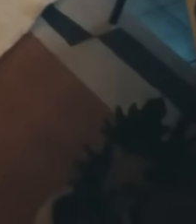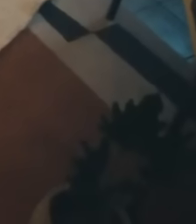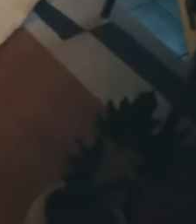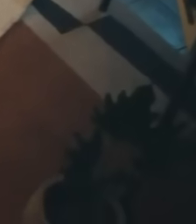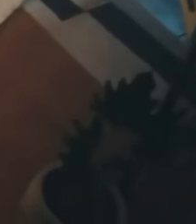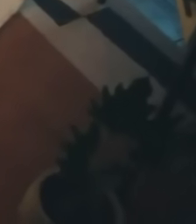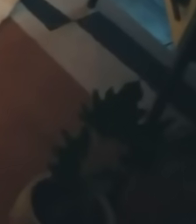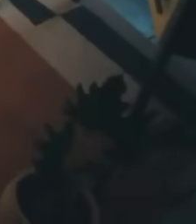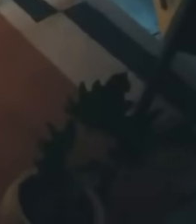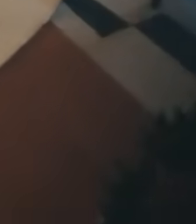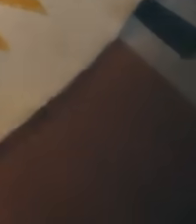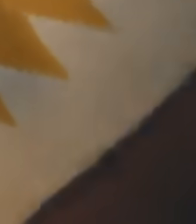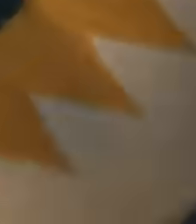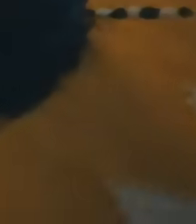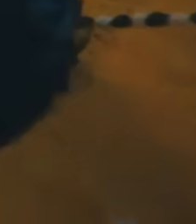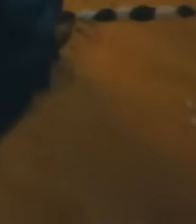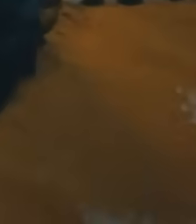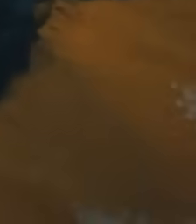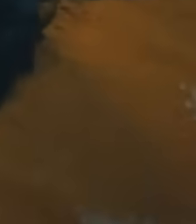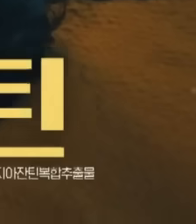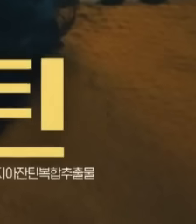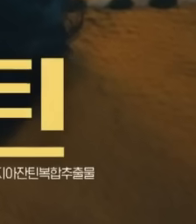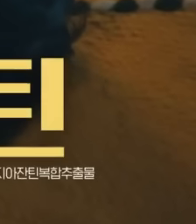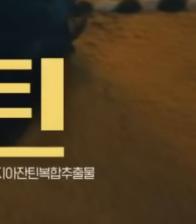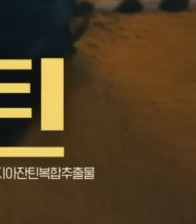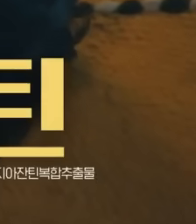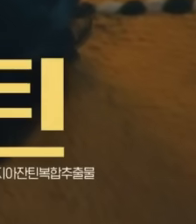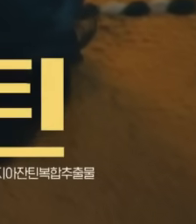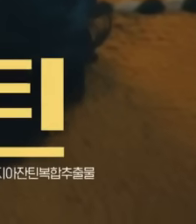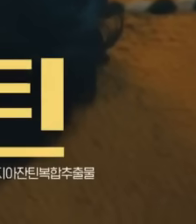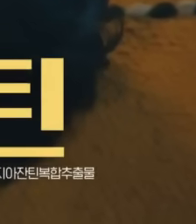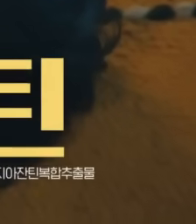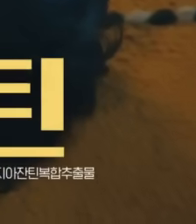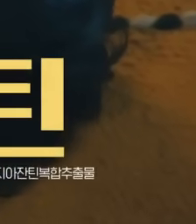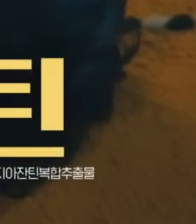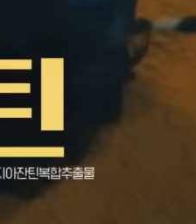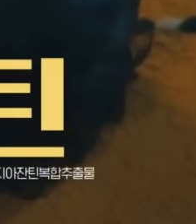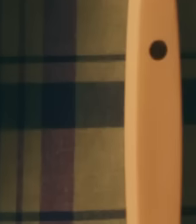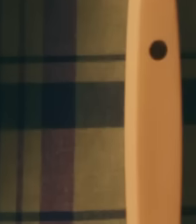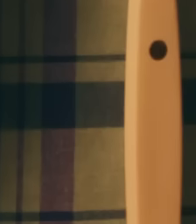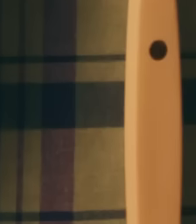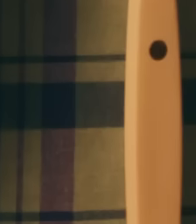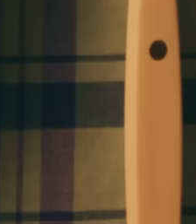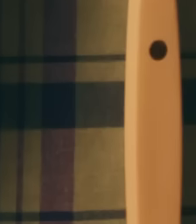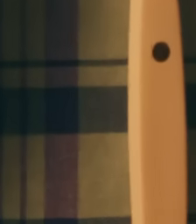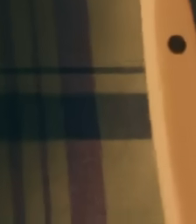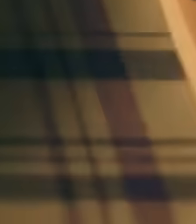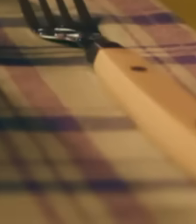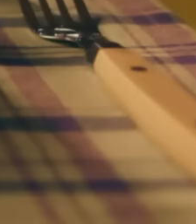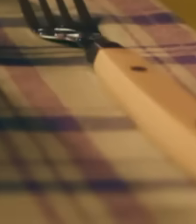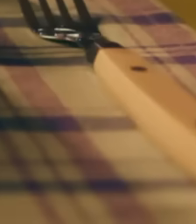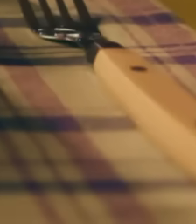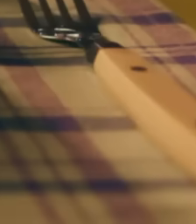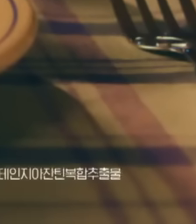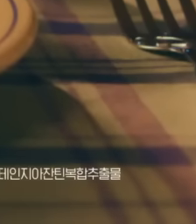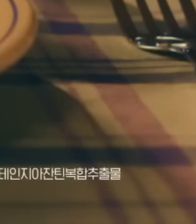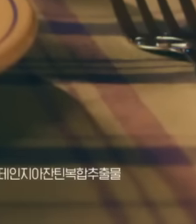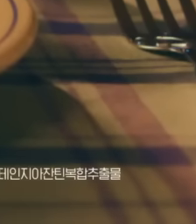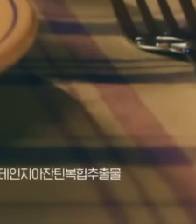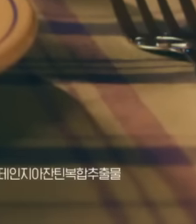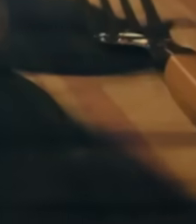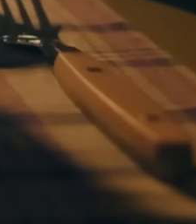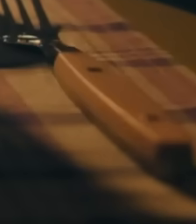10까지 넘어갔네. 누워서 수박 씹먹기 만큼 먹기 쉬운 루테인 지아잔틴. 수박 씨보다 작게